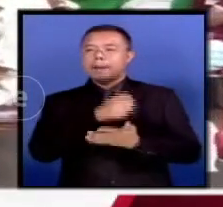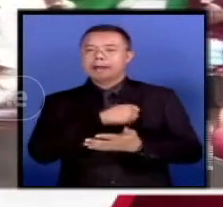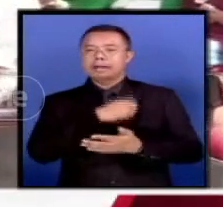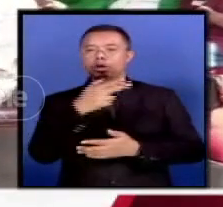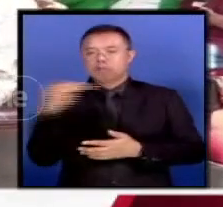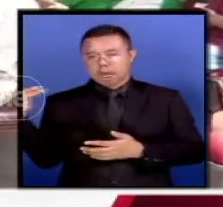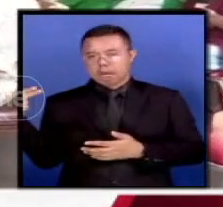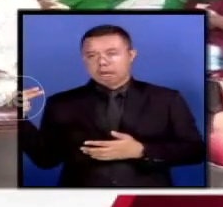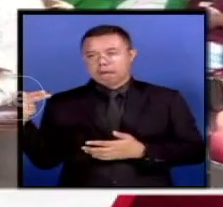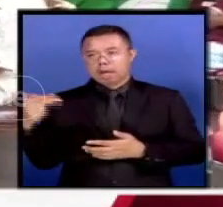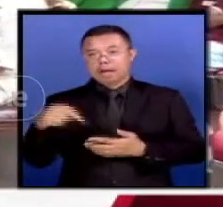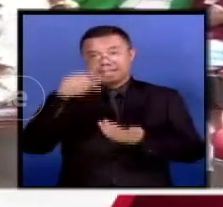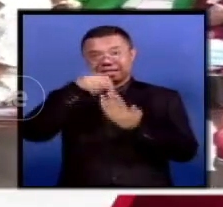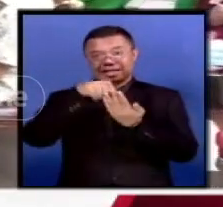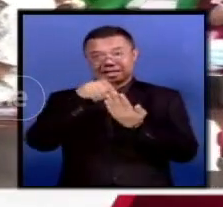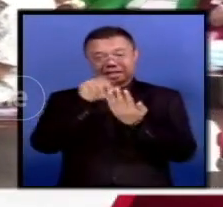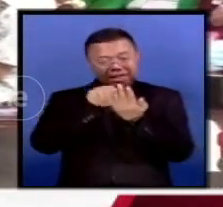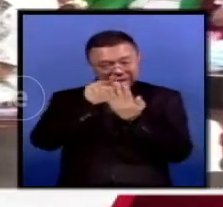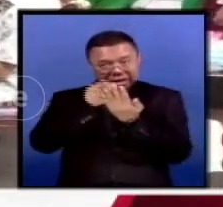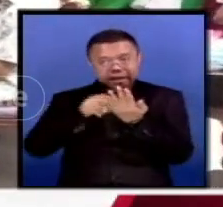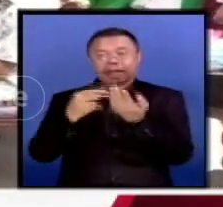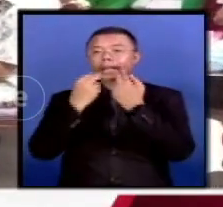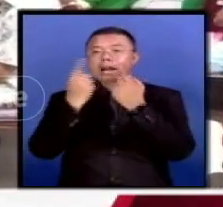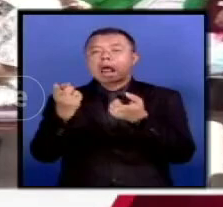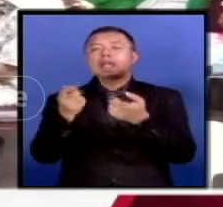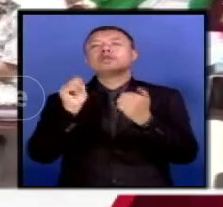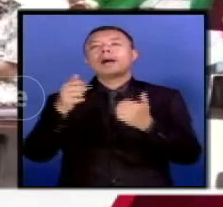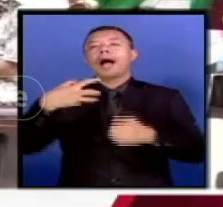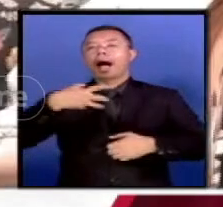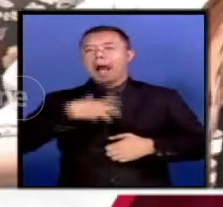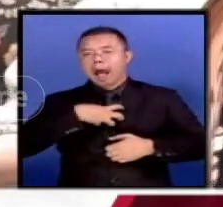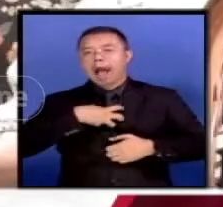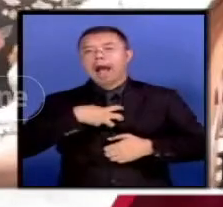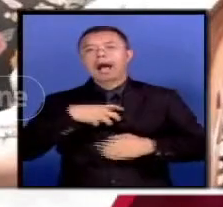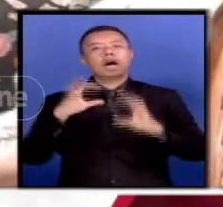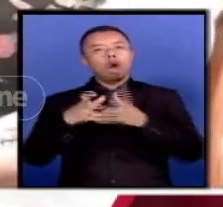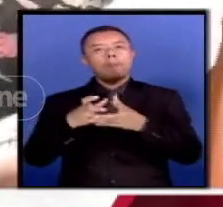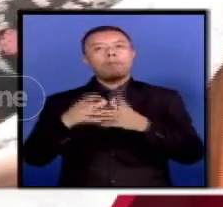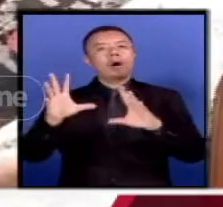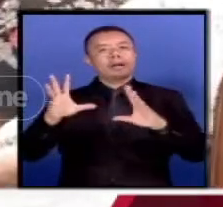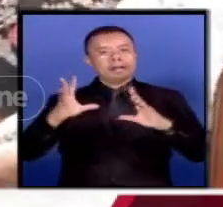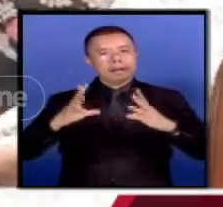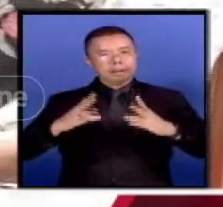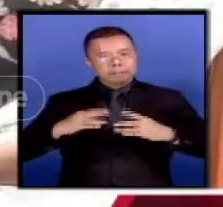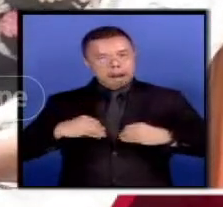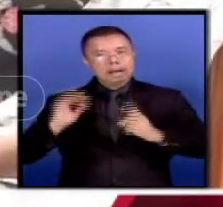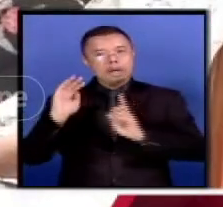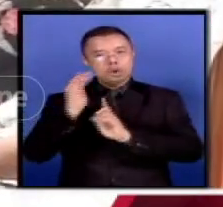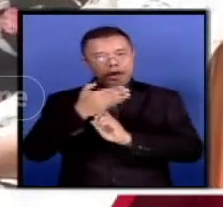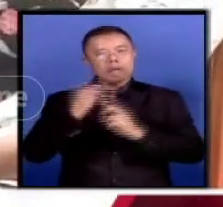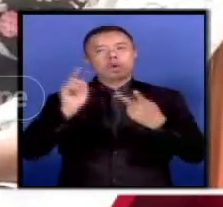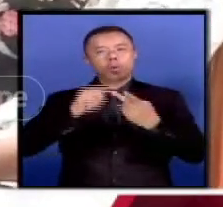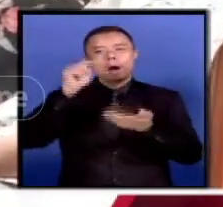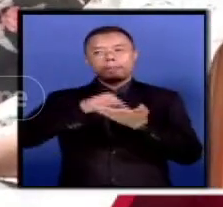dari deklarasi pemilu ramah HAM tersebut menjamin pemenuhan hak pilih kelompok dan mewujudkan pemilu serta